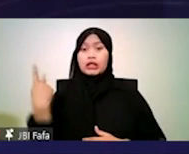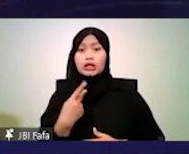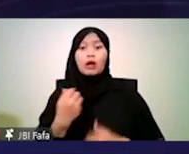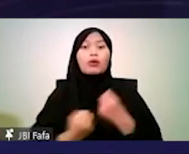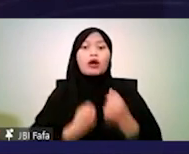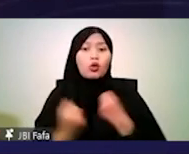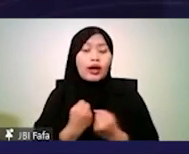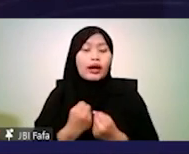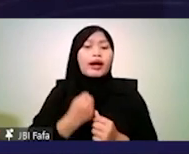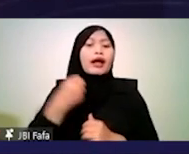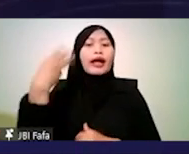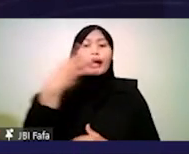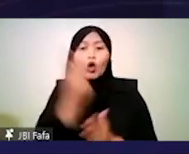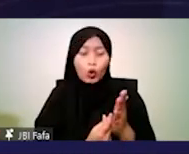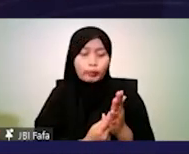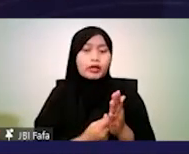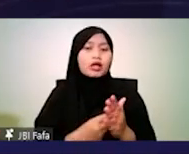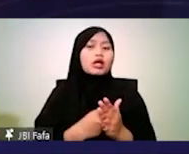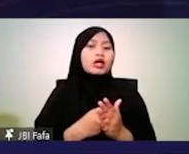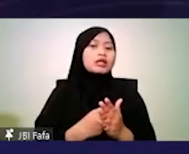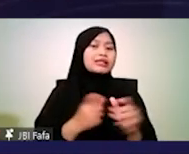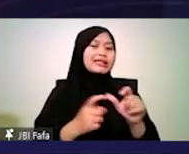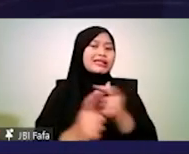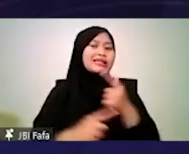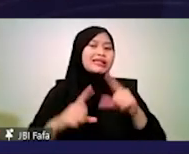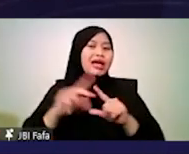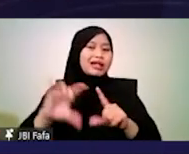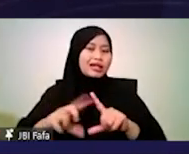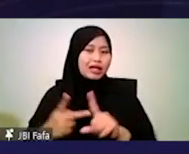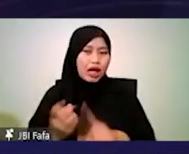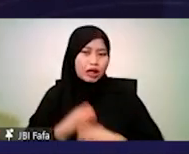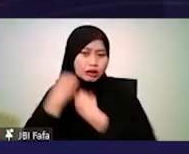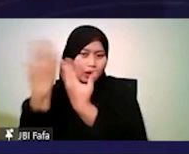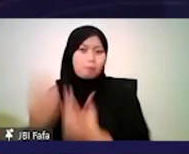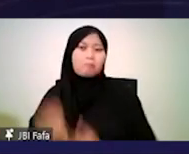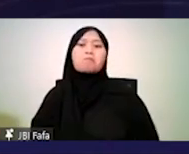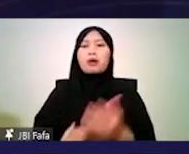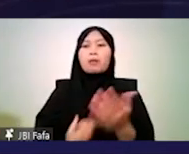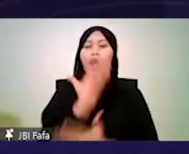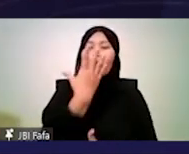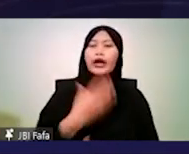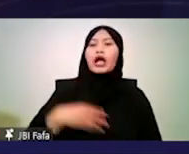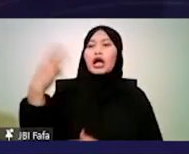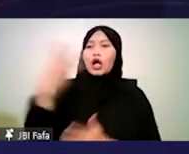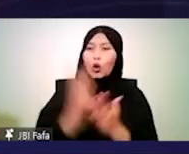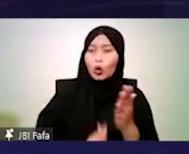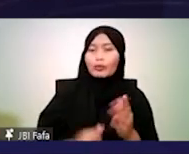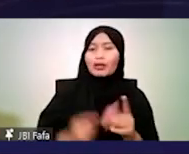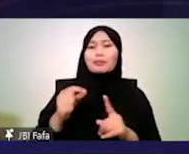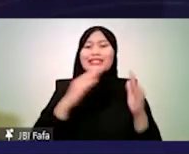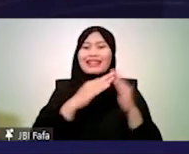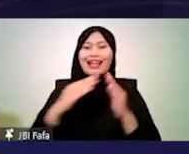Ekonomi keuangan syariah kita juga mengembangkan ekonomi Pesantren ekonomi umat